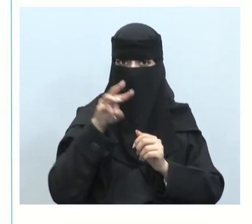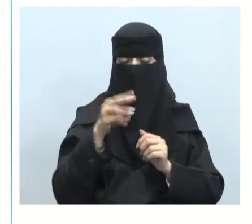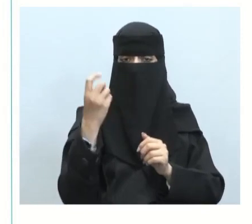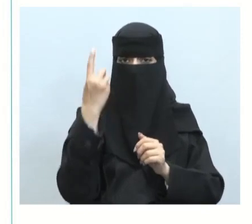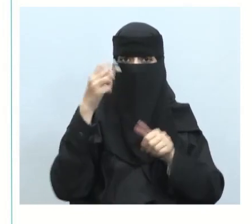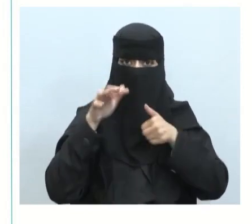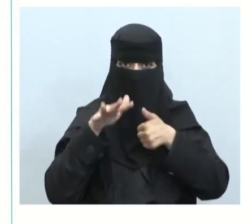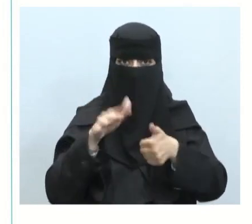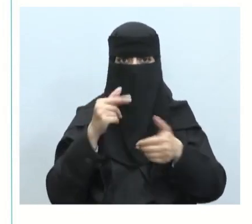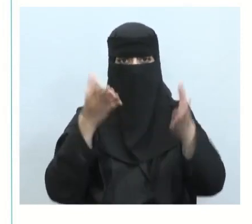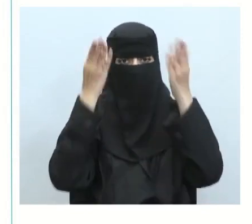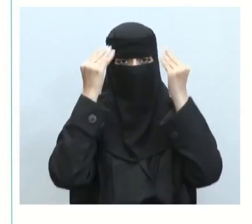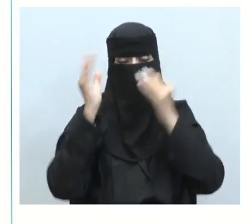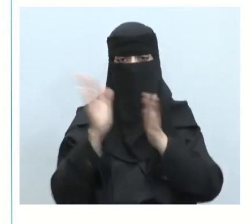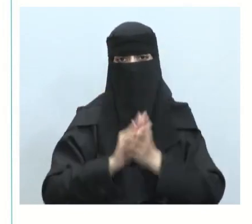ملايين